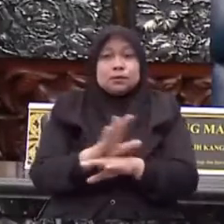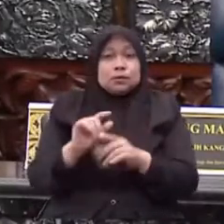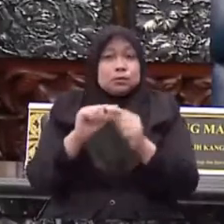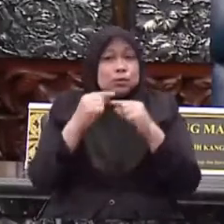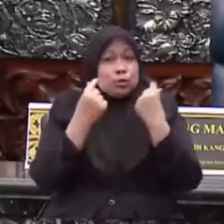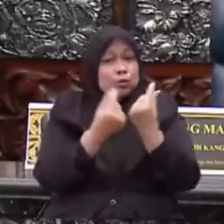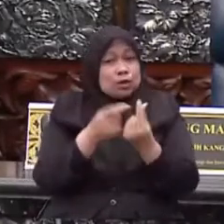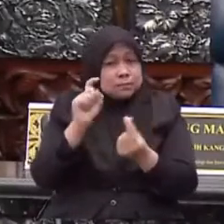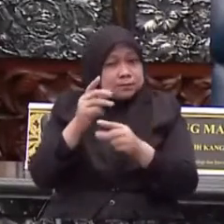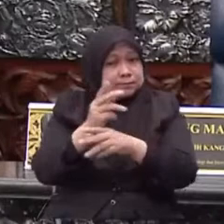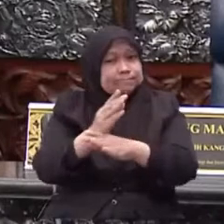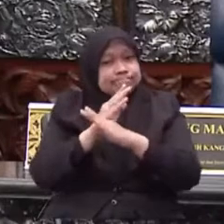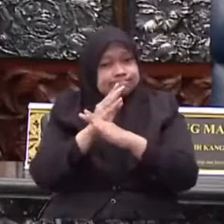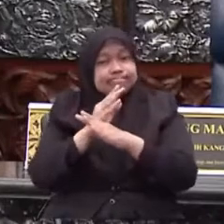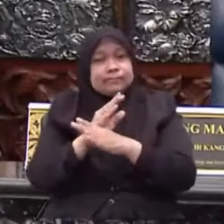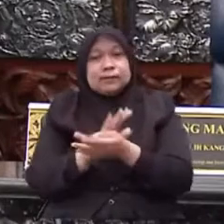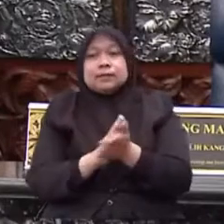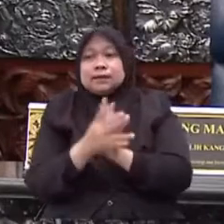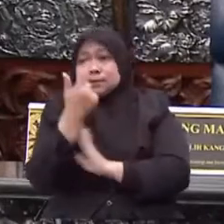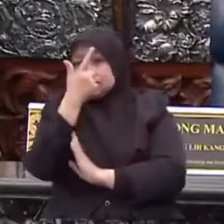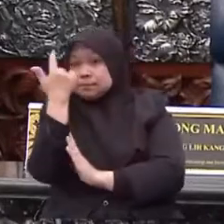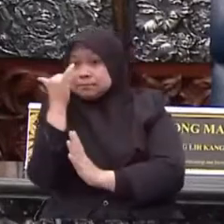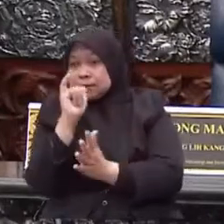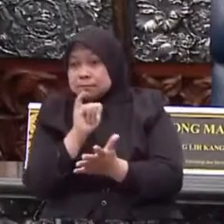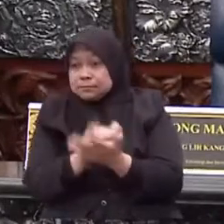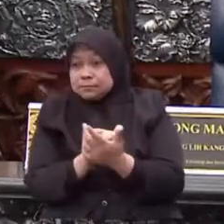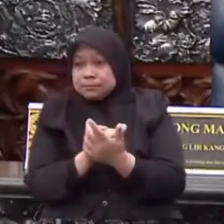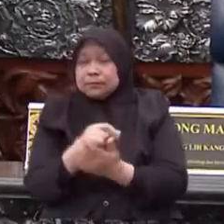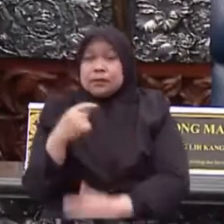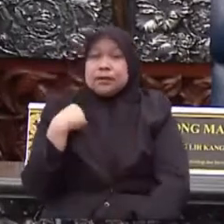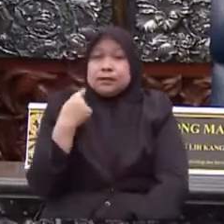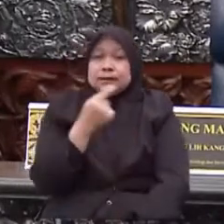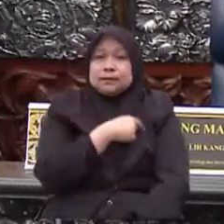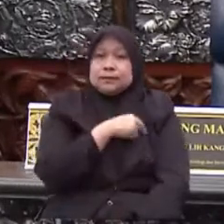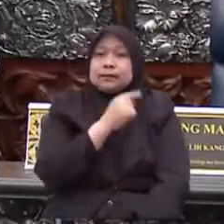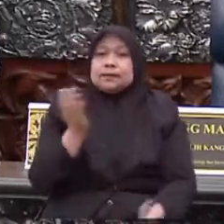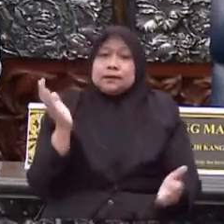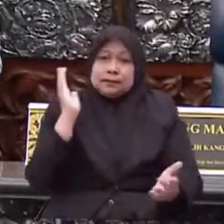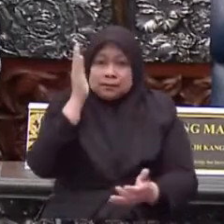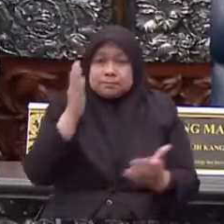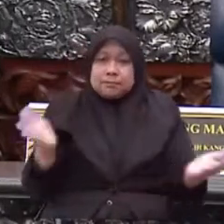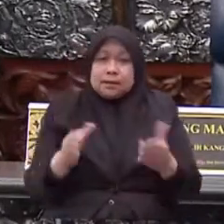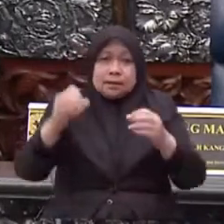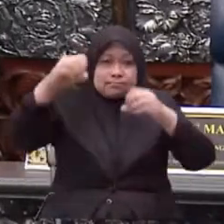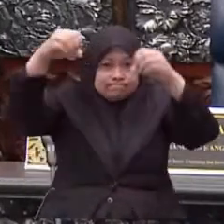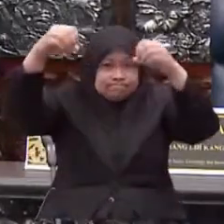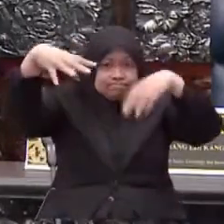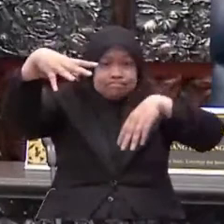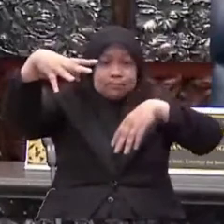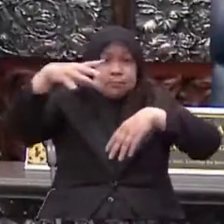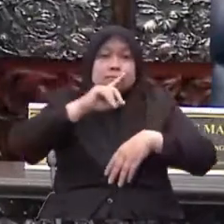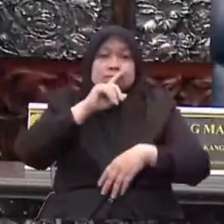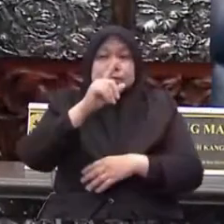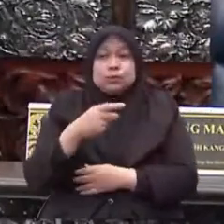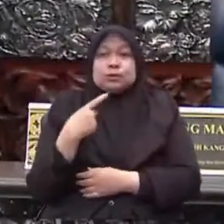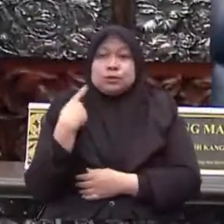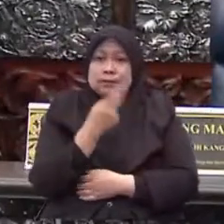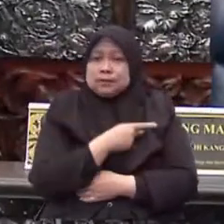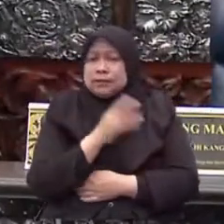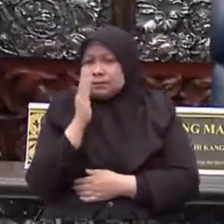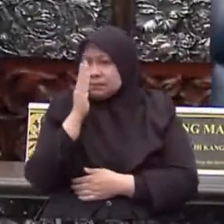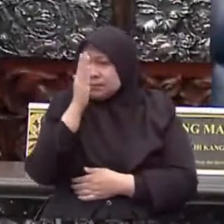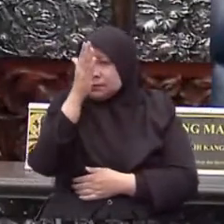golongan yang perlu dilindungi jadi atas sebab itu kita akan menggalakkan ya pemasangan Sola ini dan kita juga